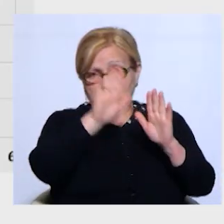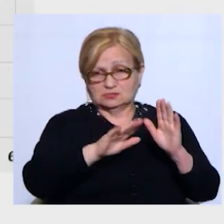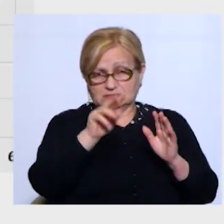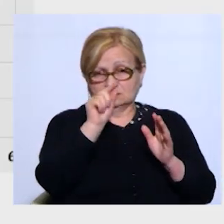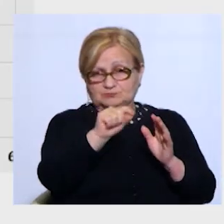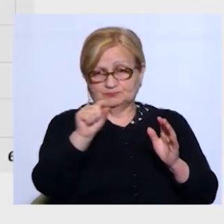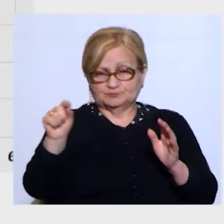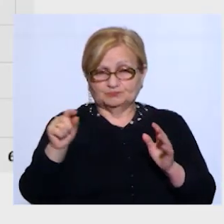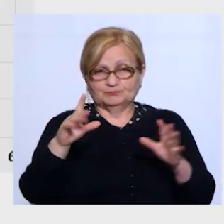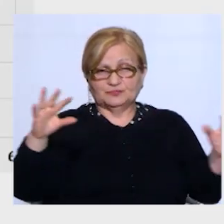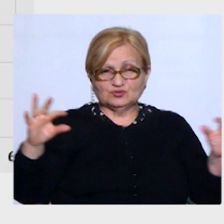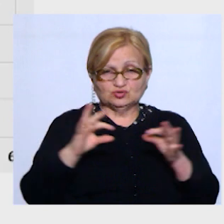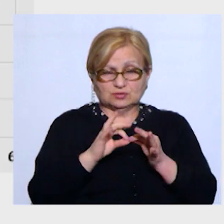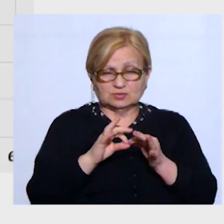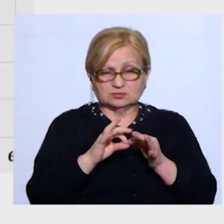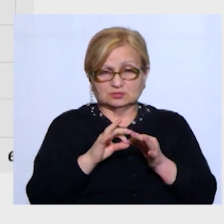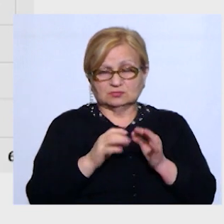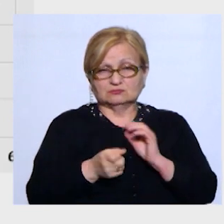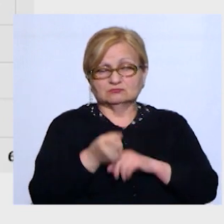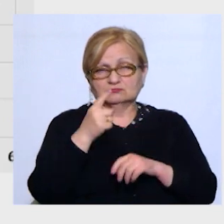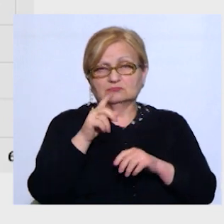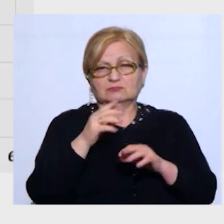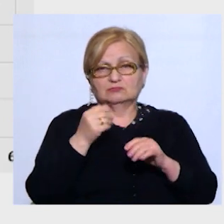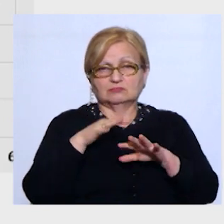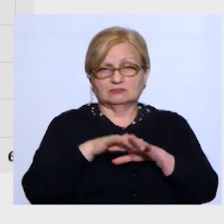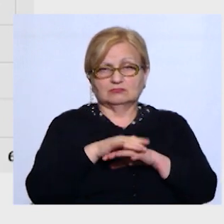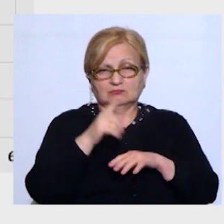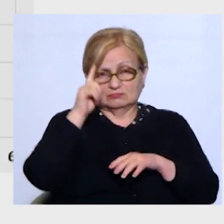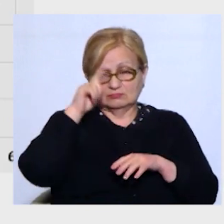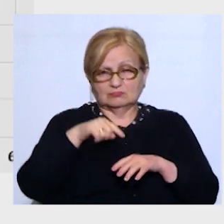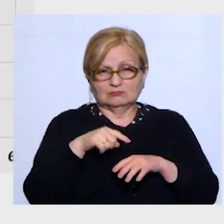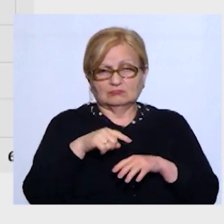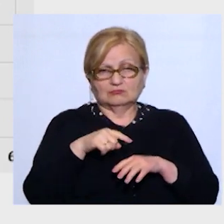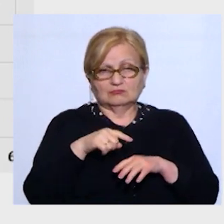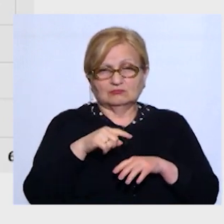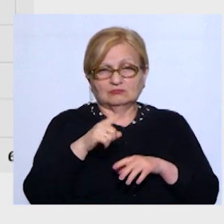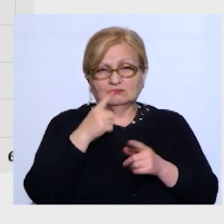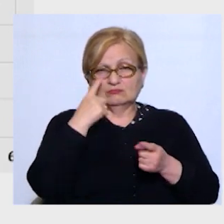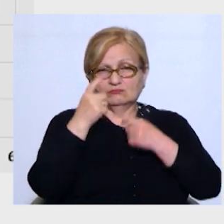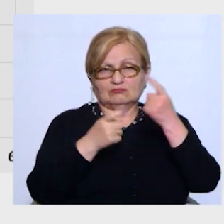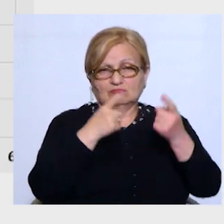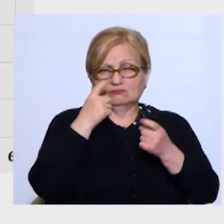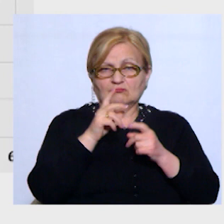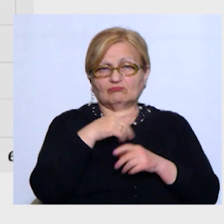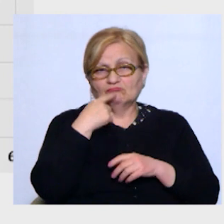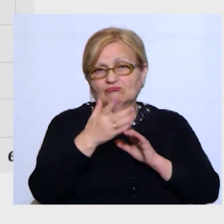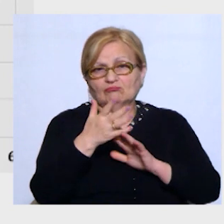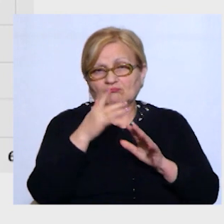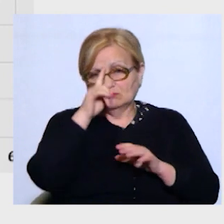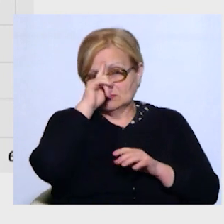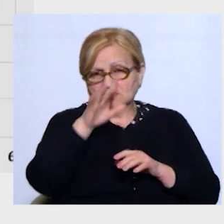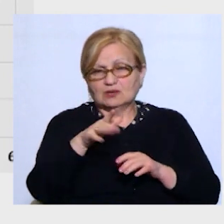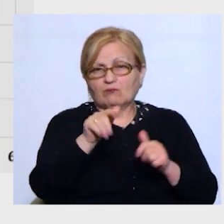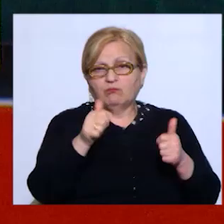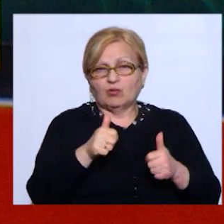სიბრტყეზე, შეაერთეს და მათემატიკოსები მიხვდნენ, რომ აი ეს რო შეერთეს წირს, რაღაცა ცნობილი ფორმა აქვს მათემატიკიდან, ანუ მაჩვენებლიანი ფუნქციის